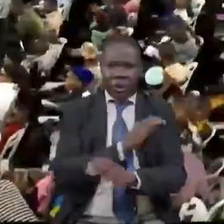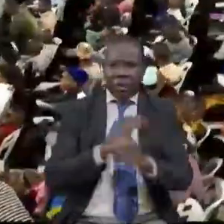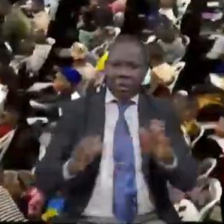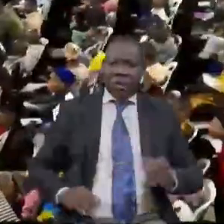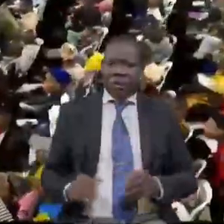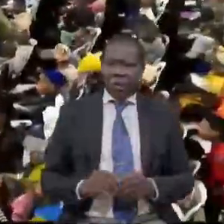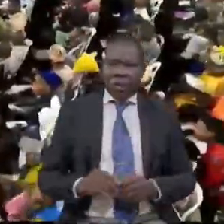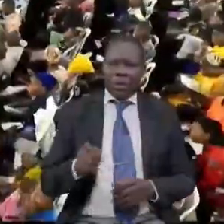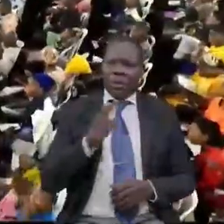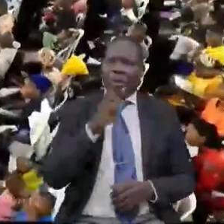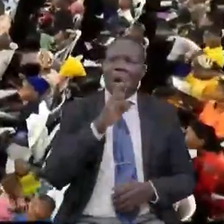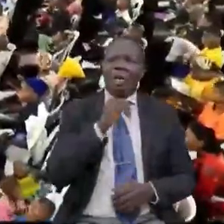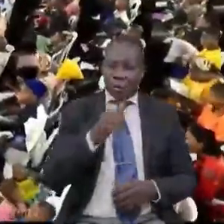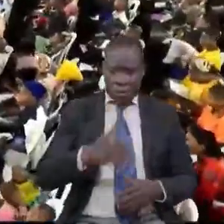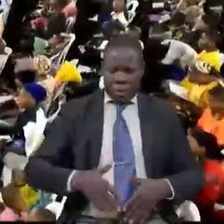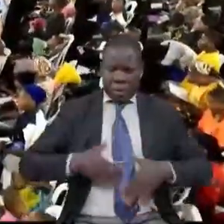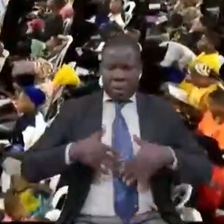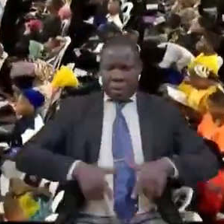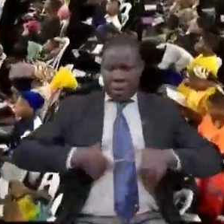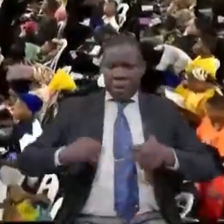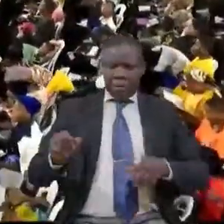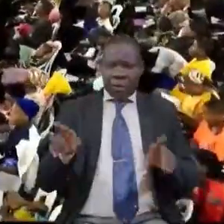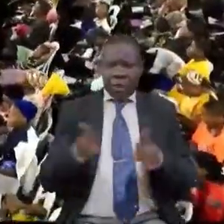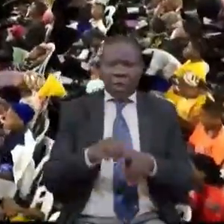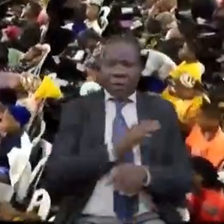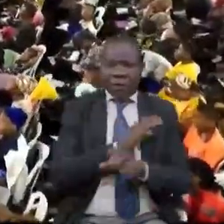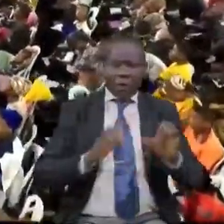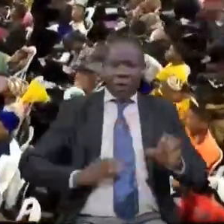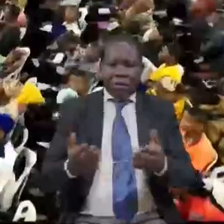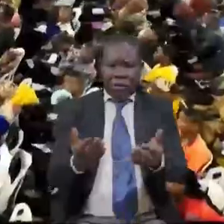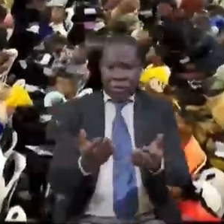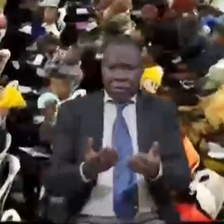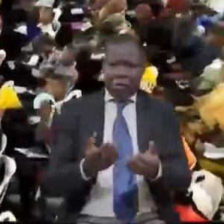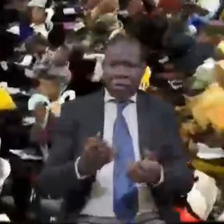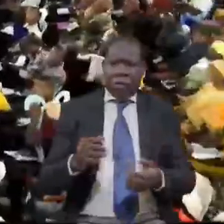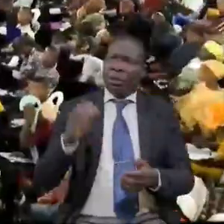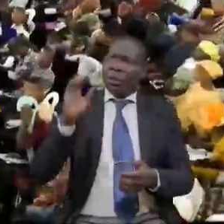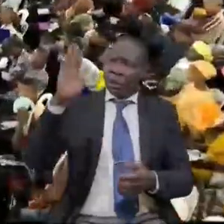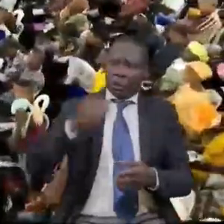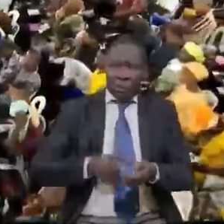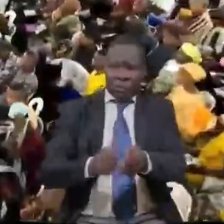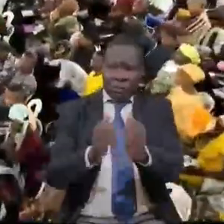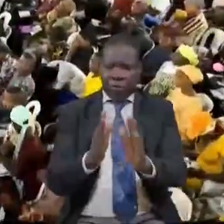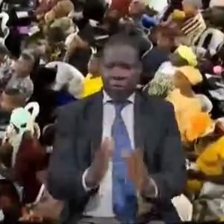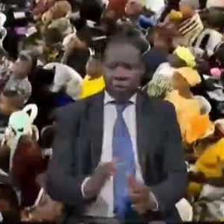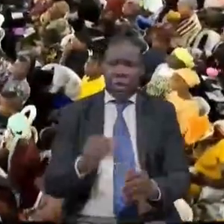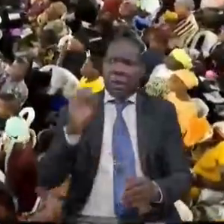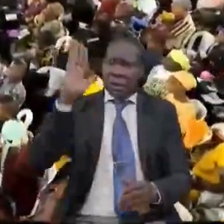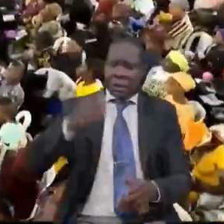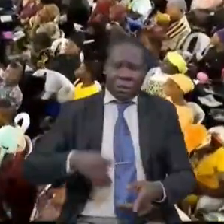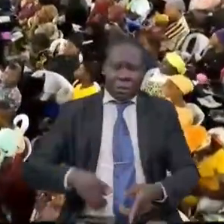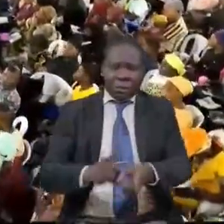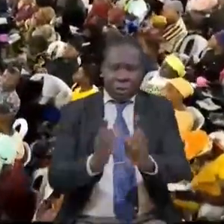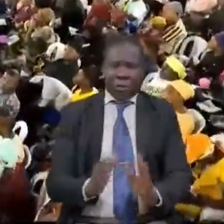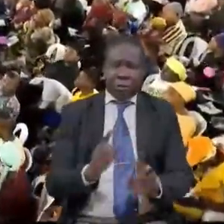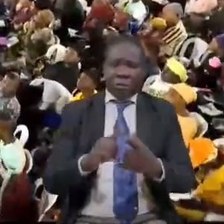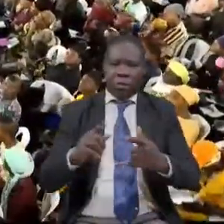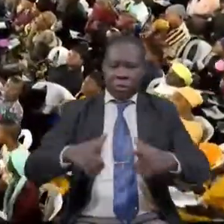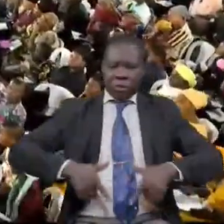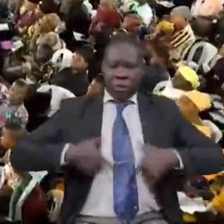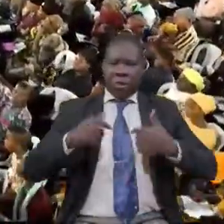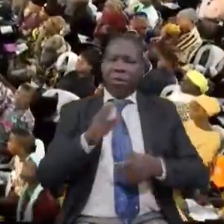vous ne menez pas une vie telle que le Seigneur veut que ses disciples ou ses